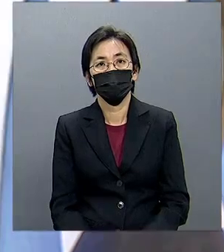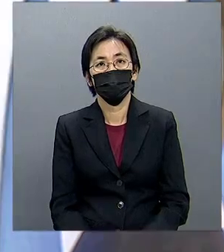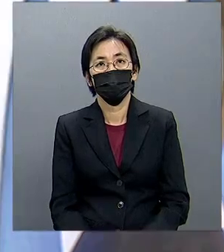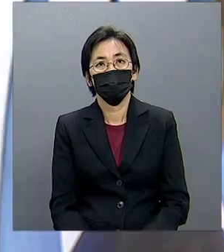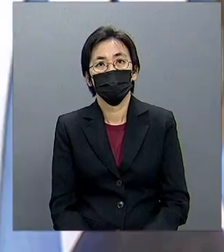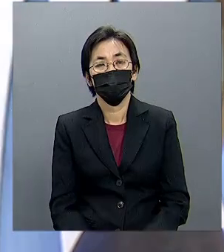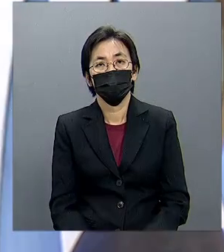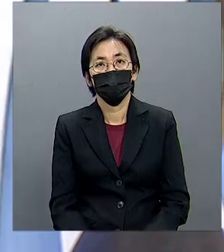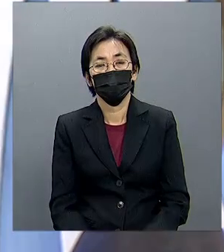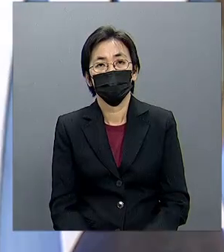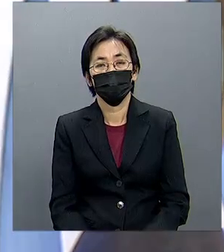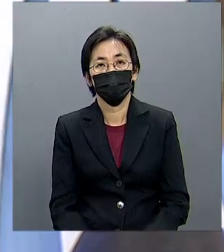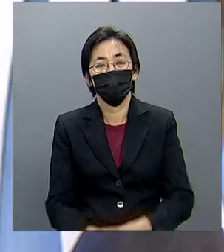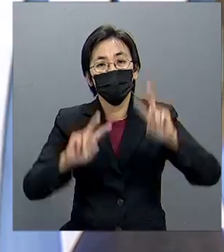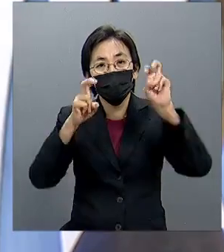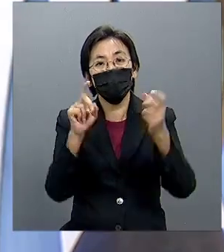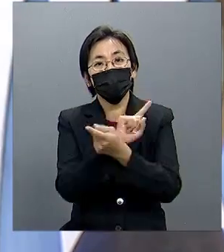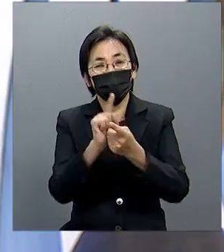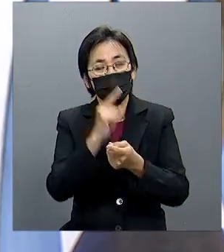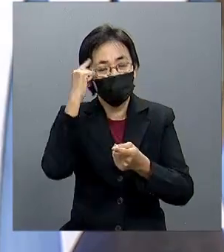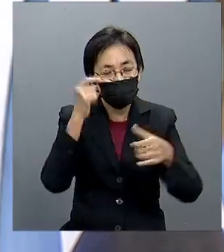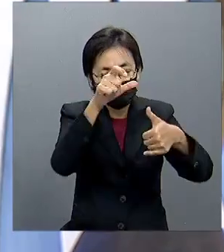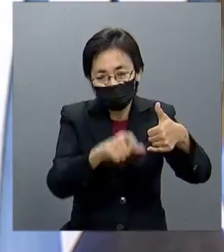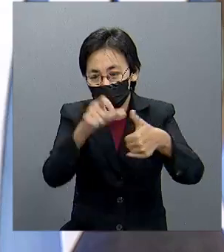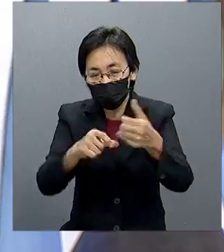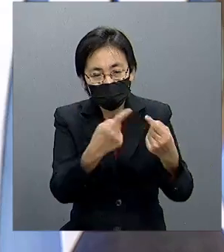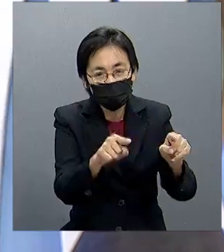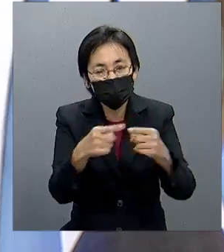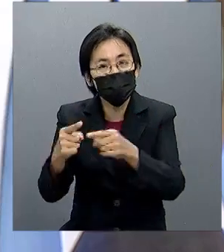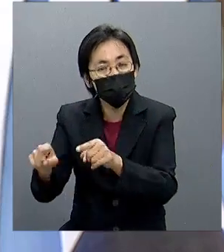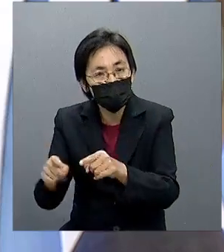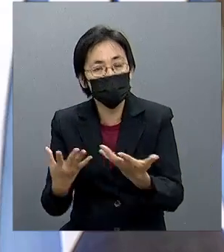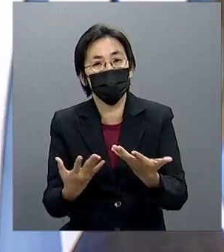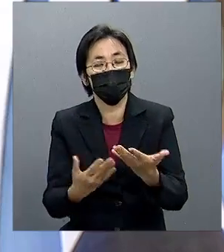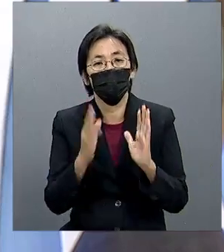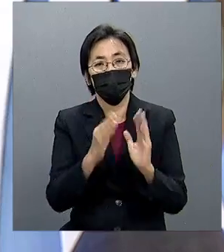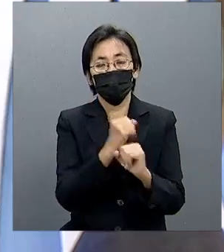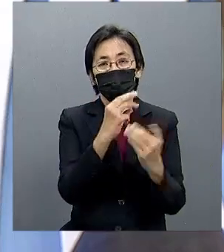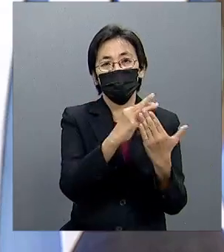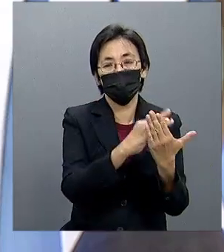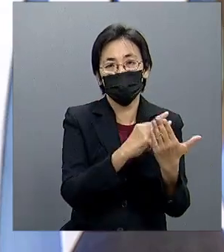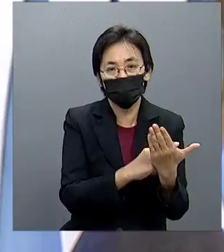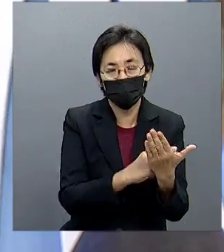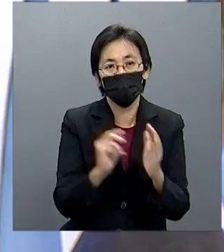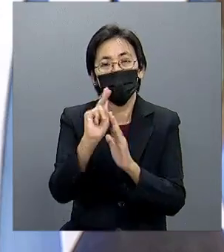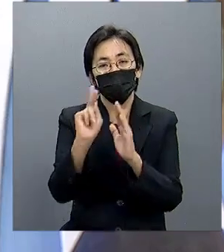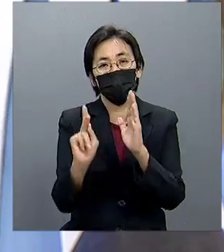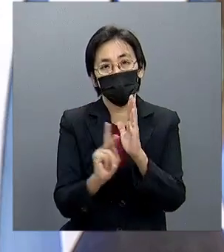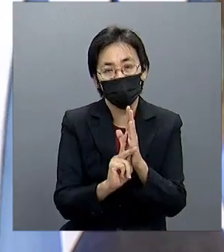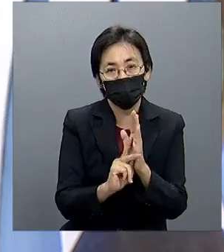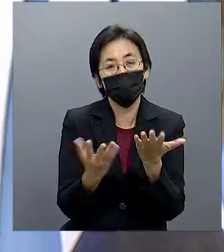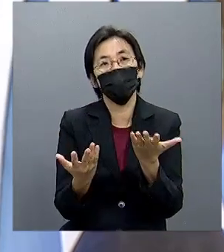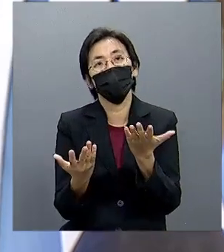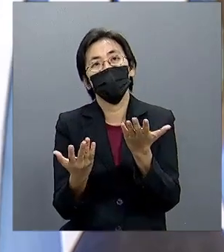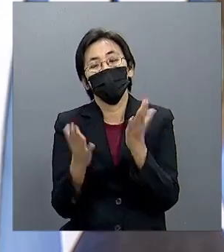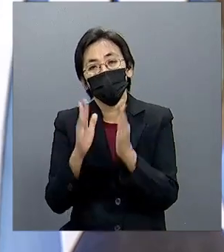และนี่ก็คือหลากหลายมุมมองนะคะหลากหลายความคิดเห็นไม่ว่าจะเป็นจากนักวิชาการนักกฎหมายหรือว่าในส่วนของบุคลากรท